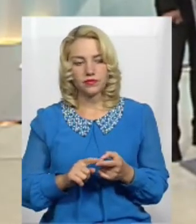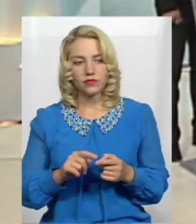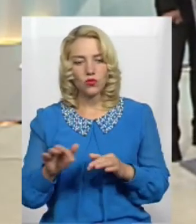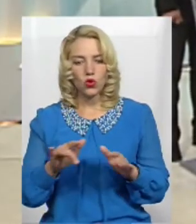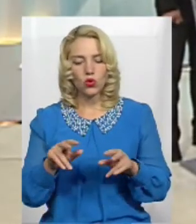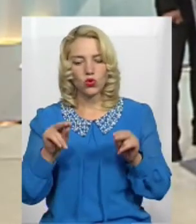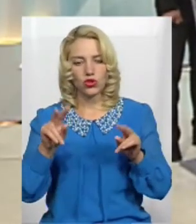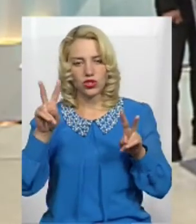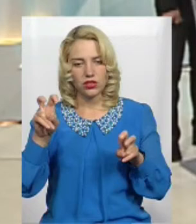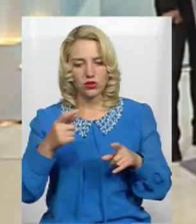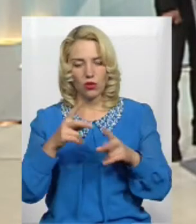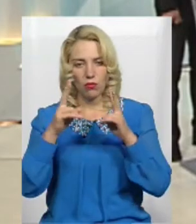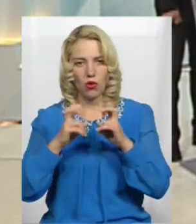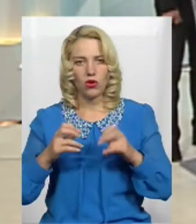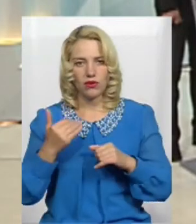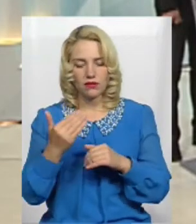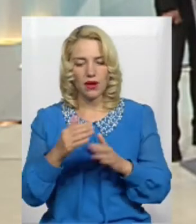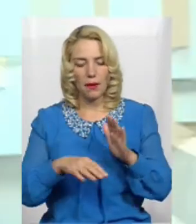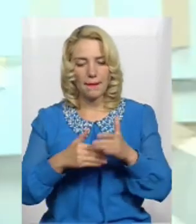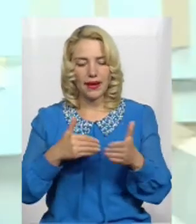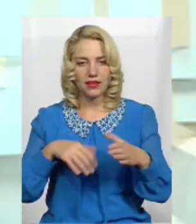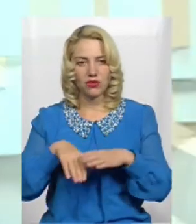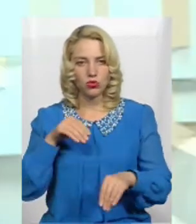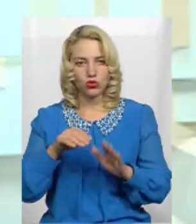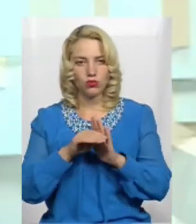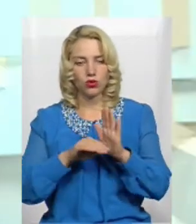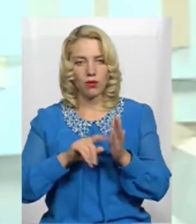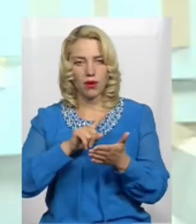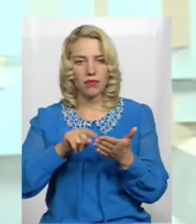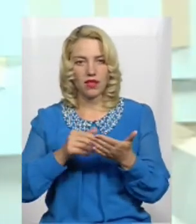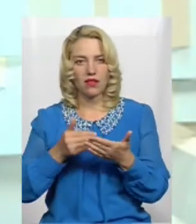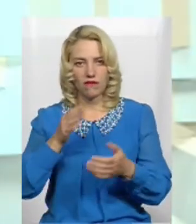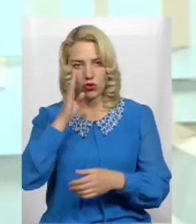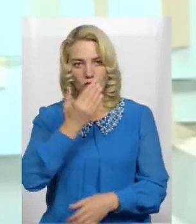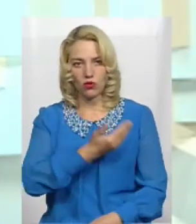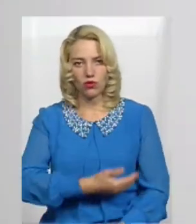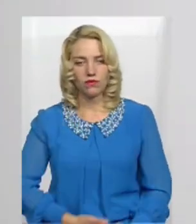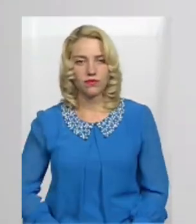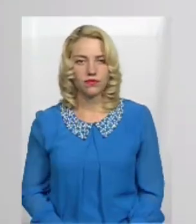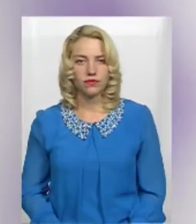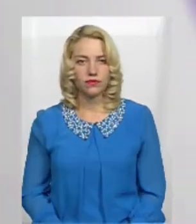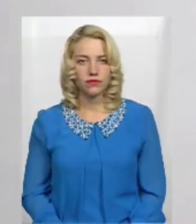«Чесно» Олег Черненко проаналізував вашу передвиборчу програму. Слухаємо запитання від нього.